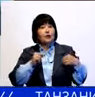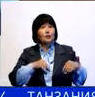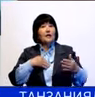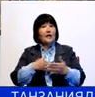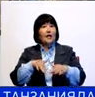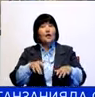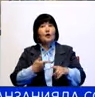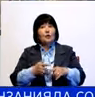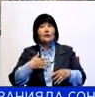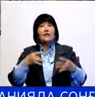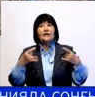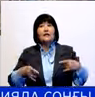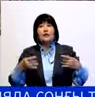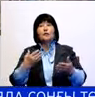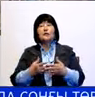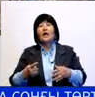она